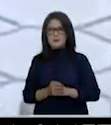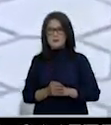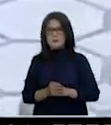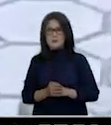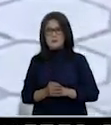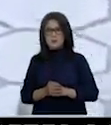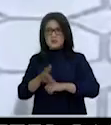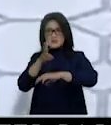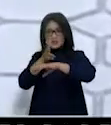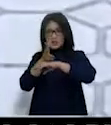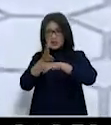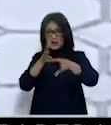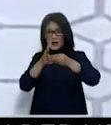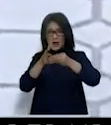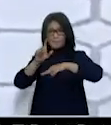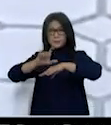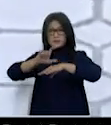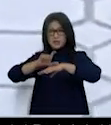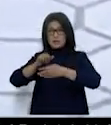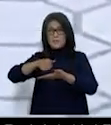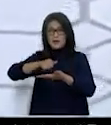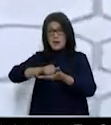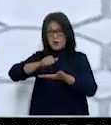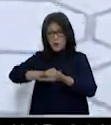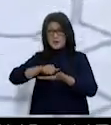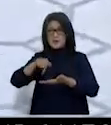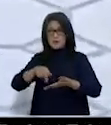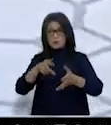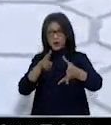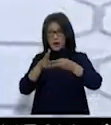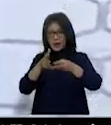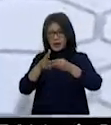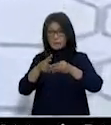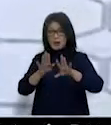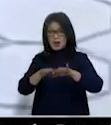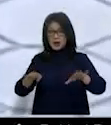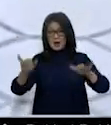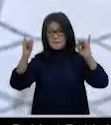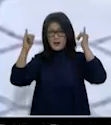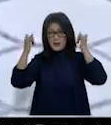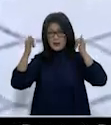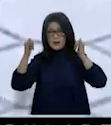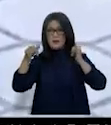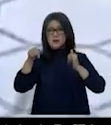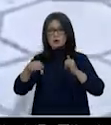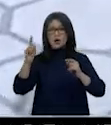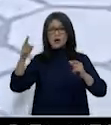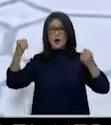CCTV Masjid Baitul Mukminin di Pekalongan, Jawa Tengah merekam detik-detik seorang bocah yang tengah bermain di halaman masjid tertabrak sebuah